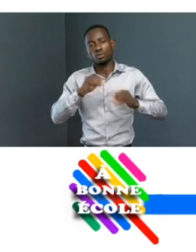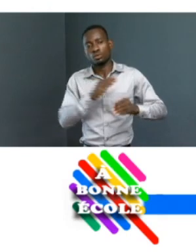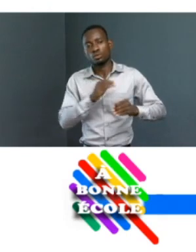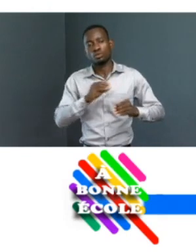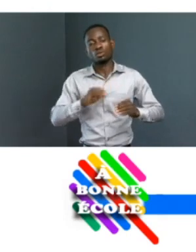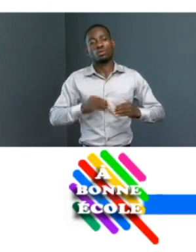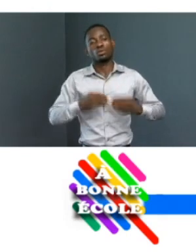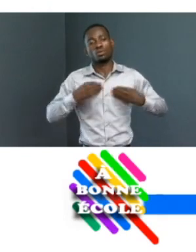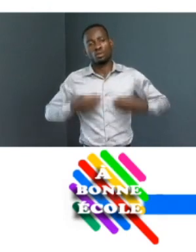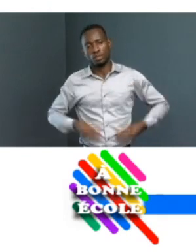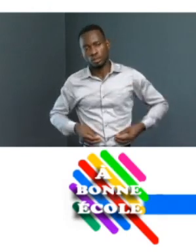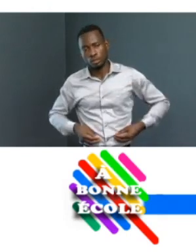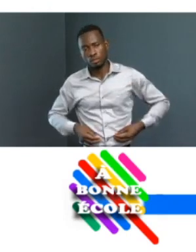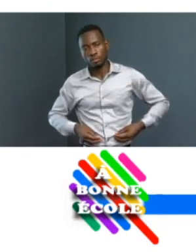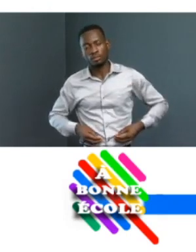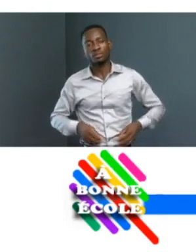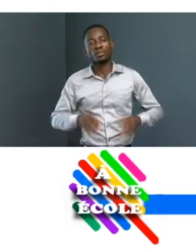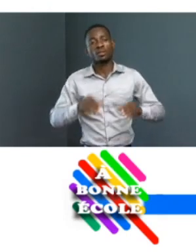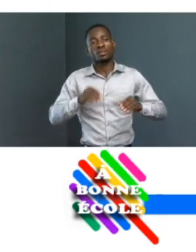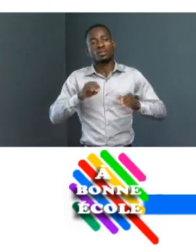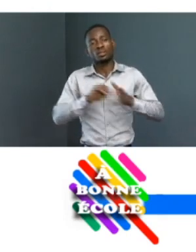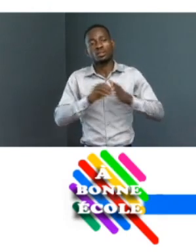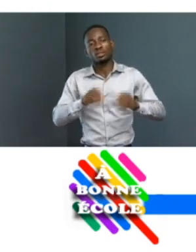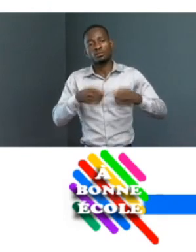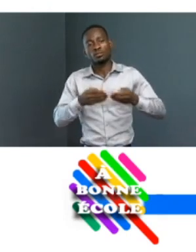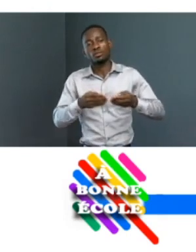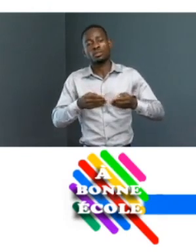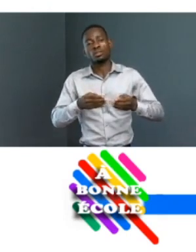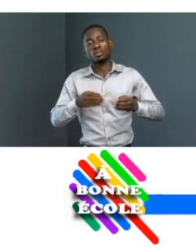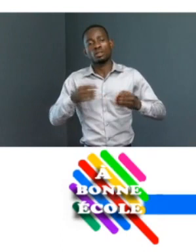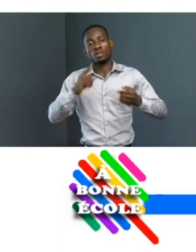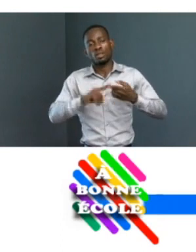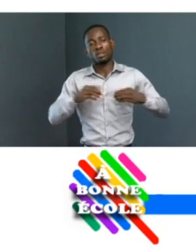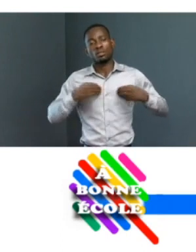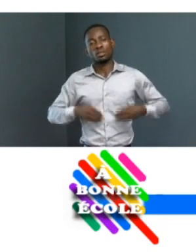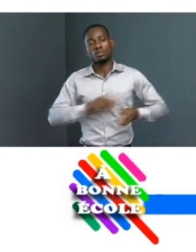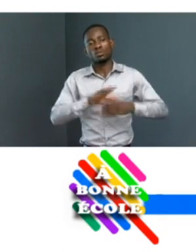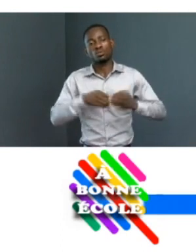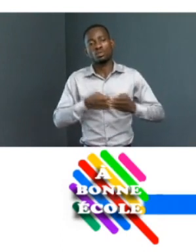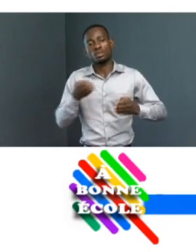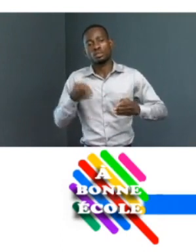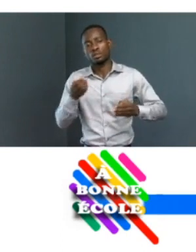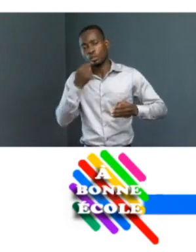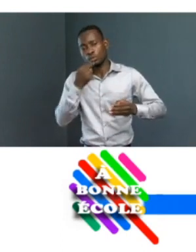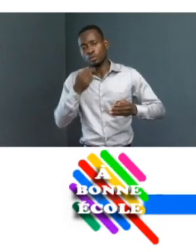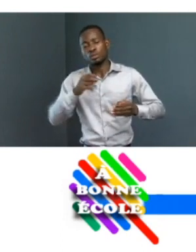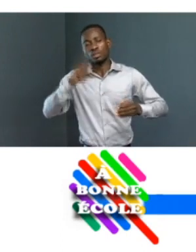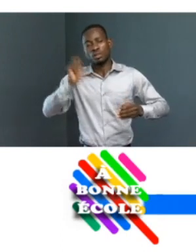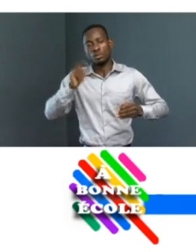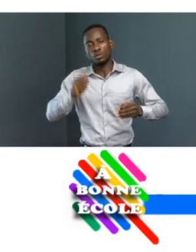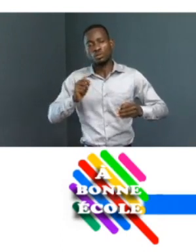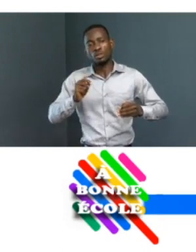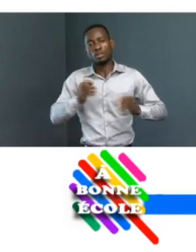fournit à l'organisme tous les éléments nutritifs dont il a besoin en qualité et en quantité